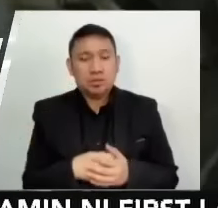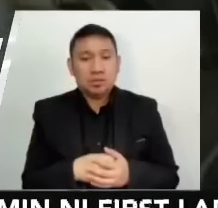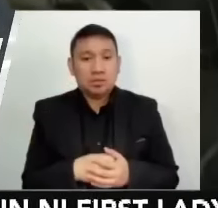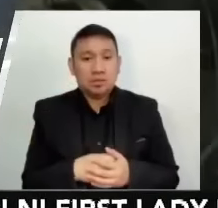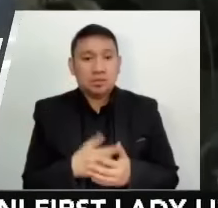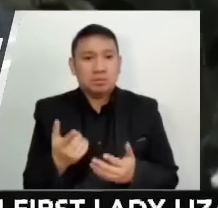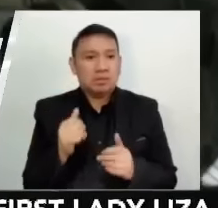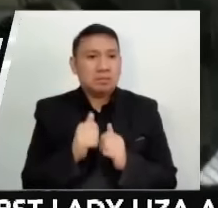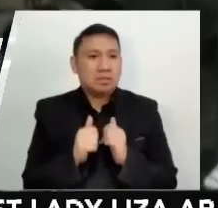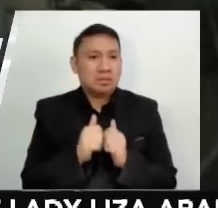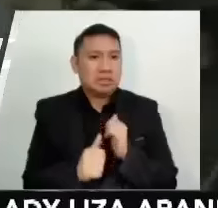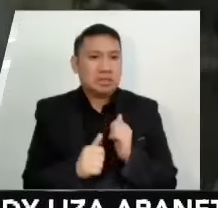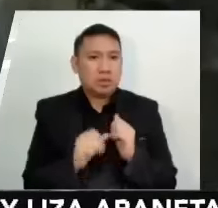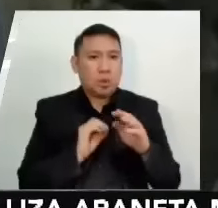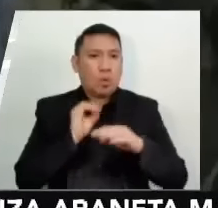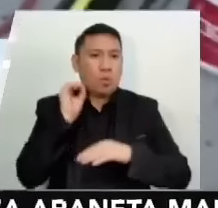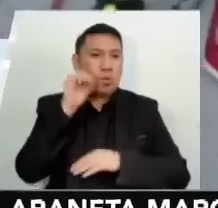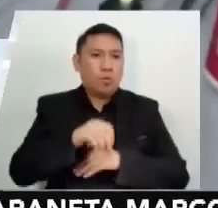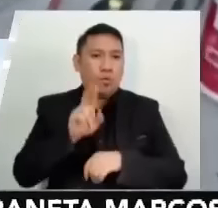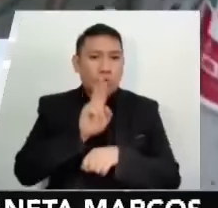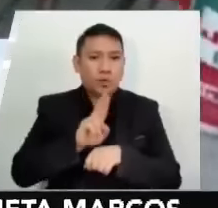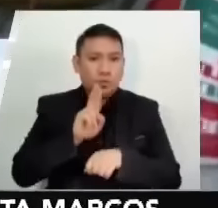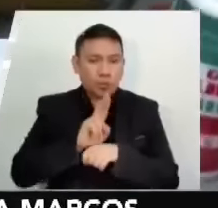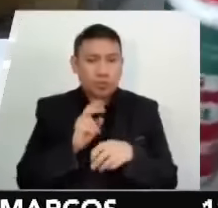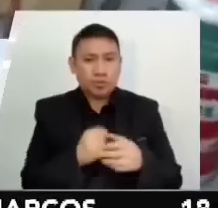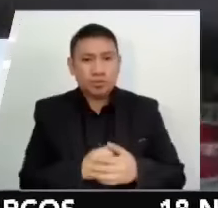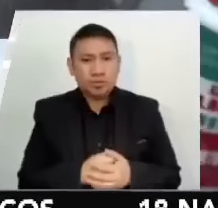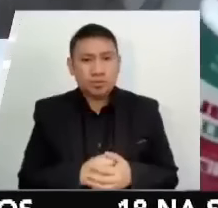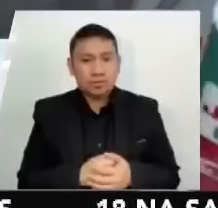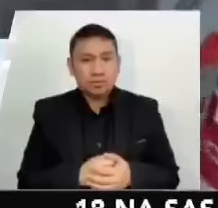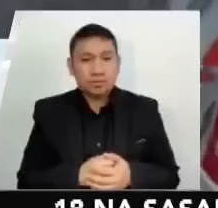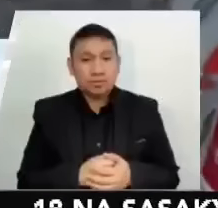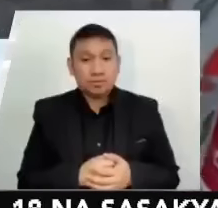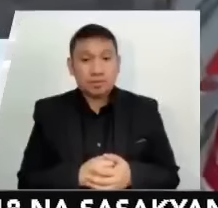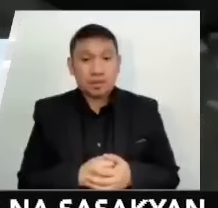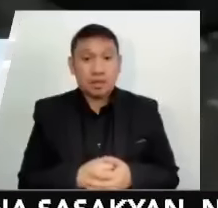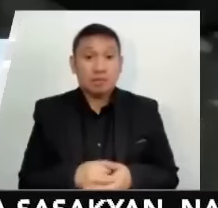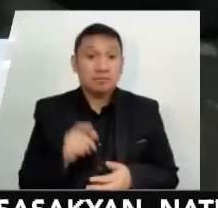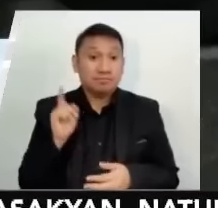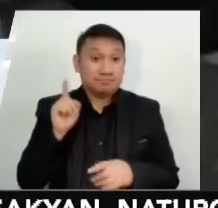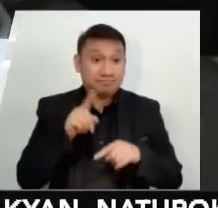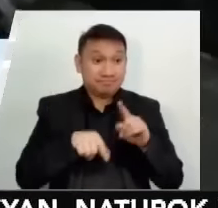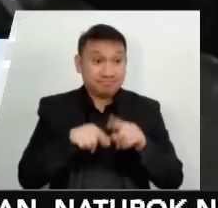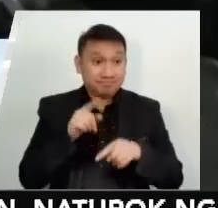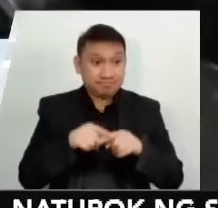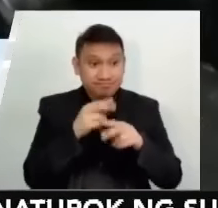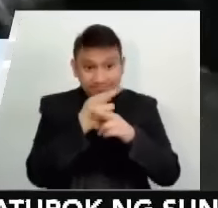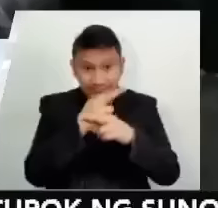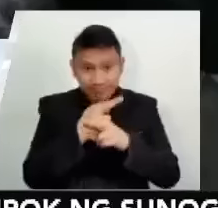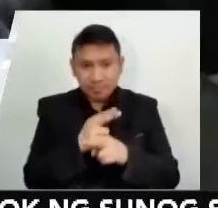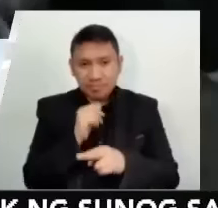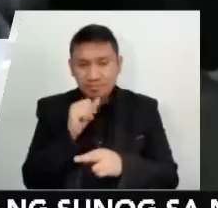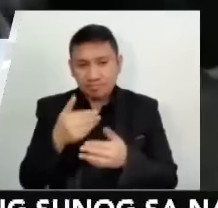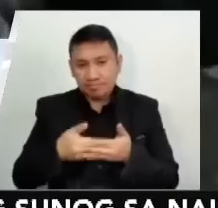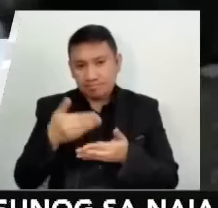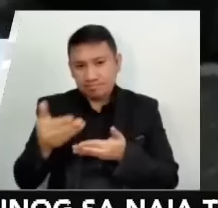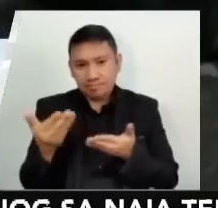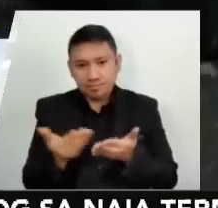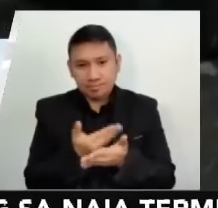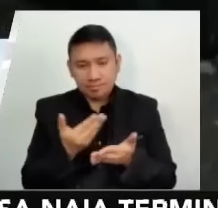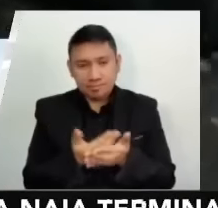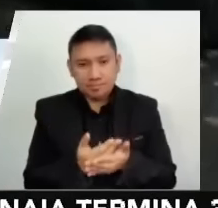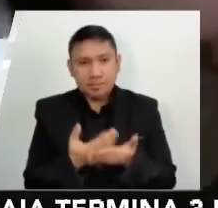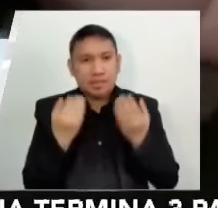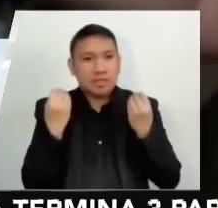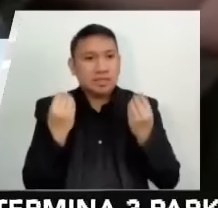siguro gawa sa init ng panahon po kukumpunihin na lang daw ng kaibigan niya kaya bumili ng bago dumarami pa nga ang nagpapagawa ng electric